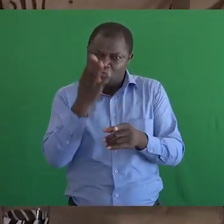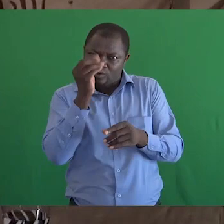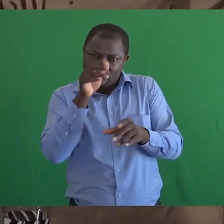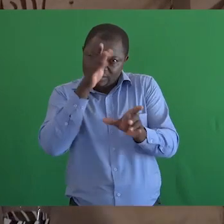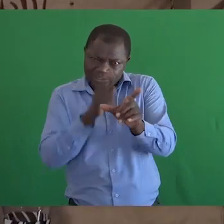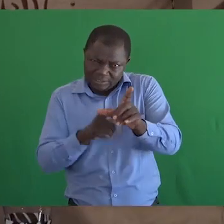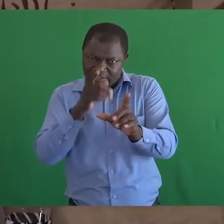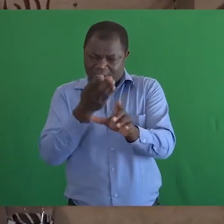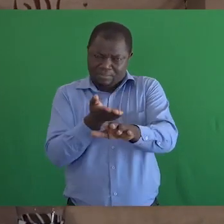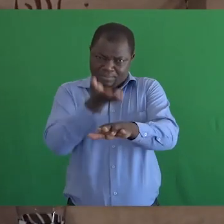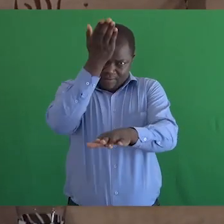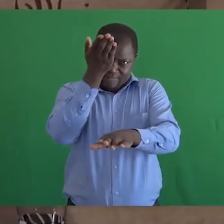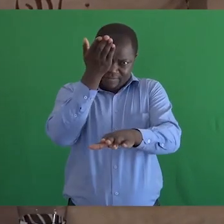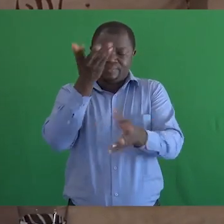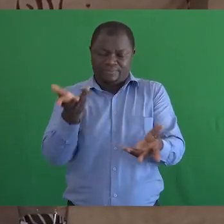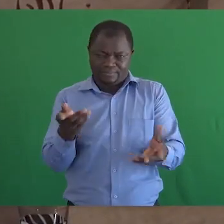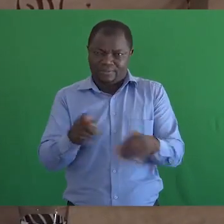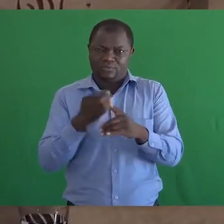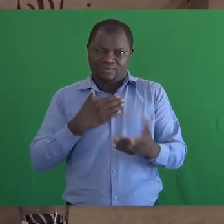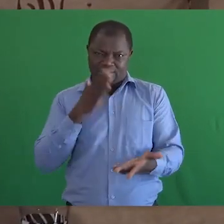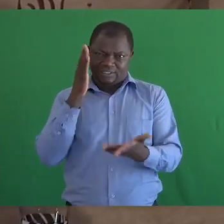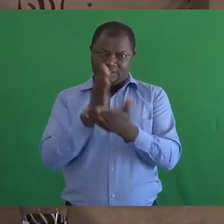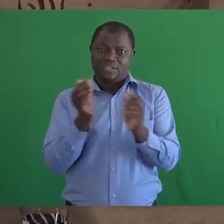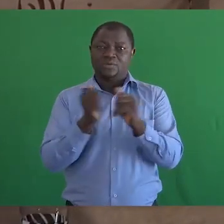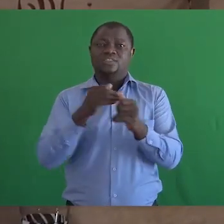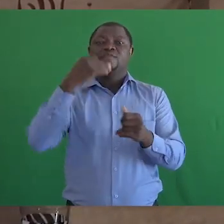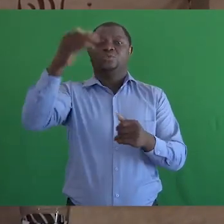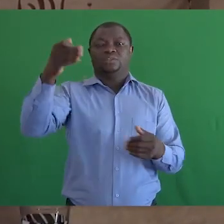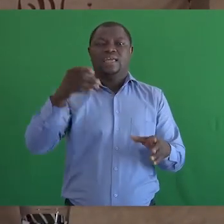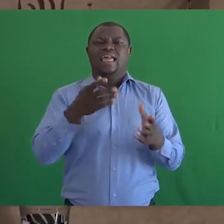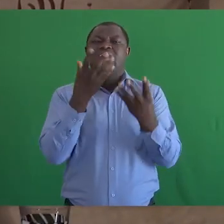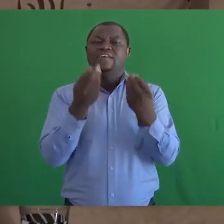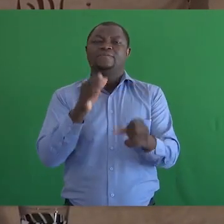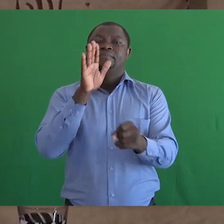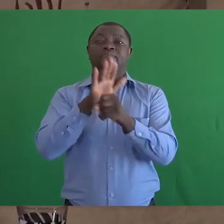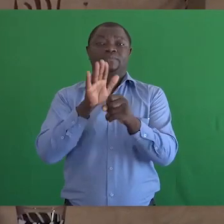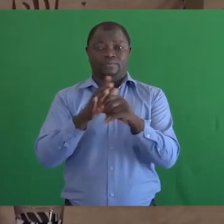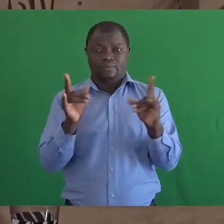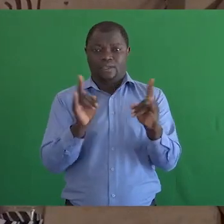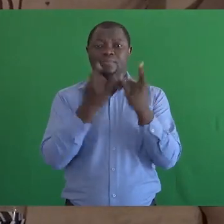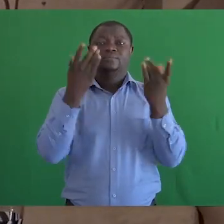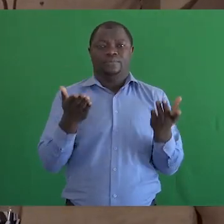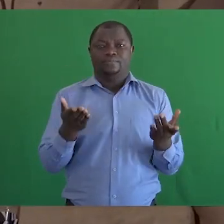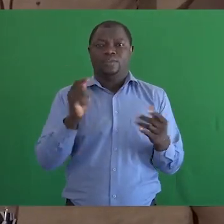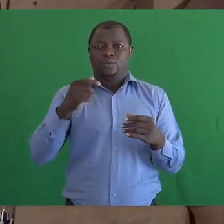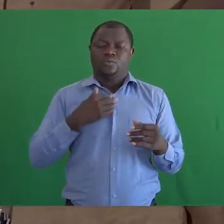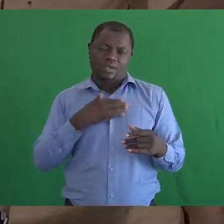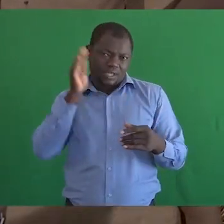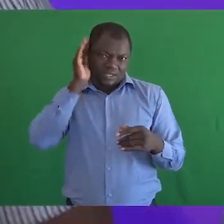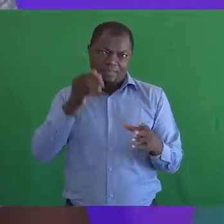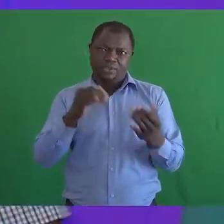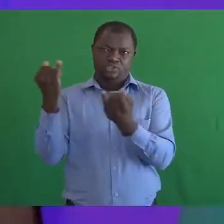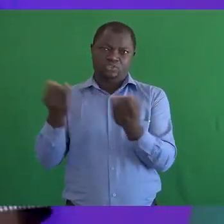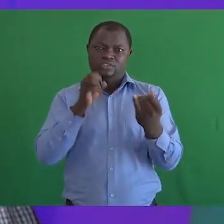kutanga nekumberi nokuti ndiko kwamuri kuenda pane zvakawanda zvinoitika regai nyanzvi dzizvisume kutanga